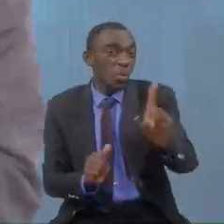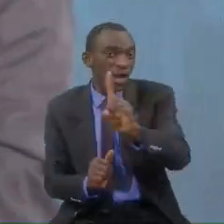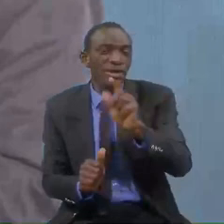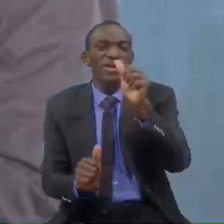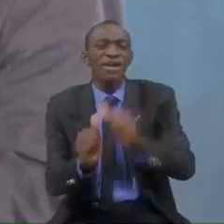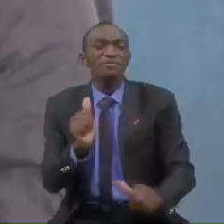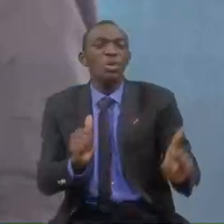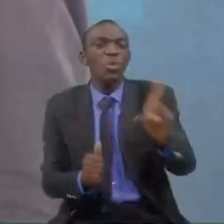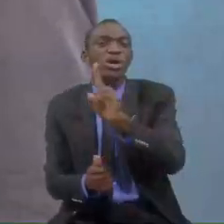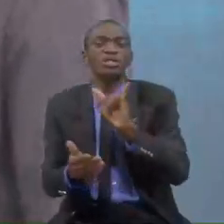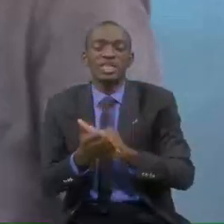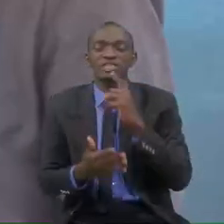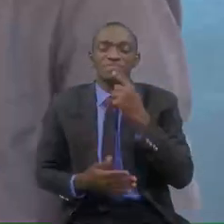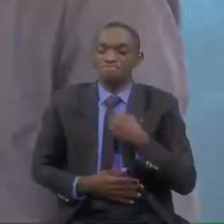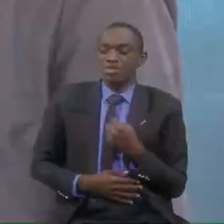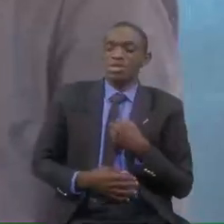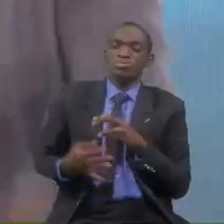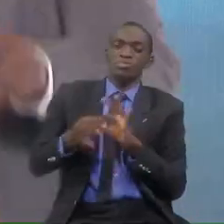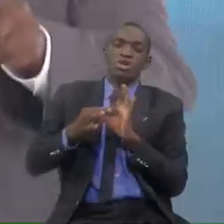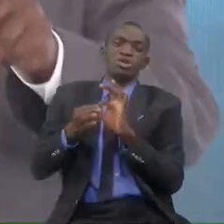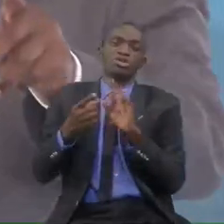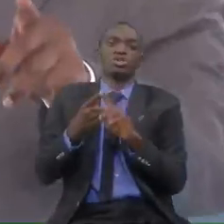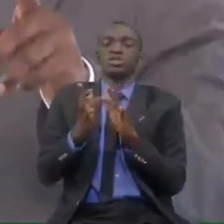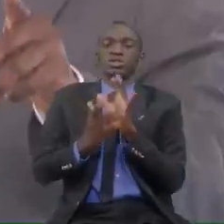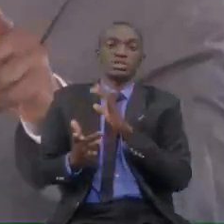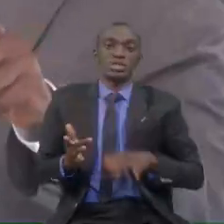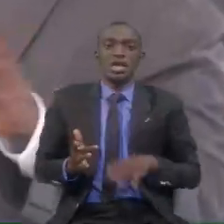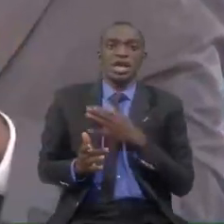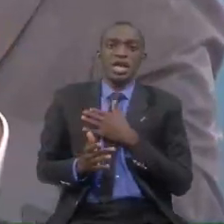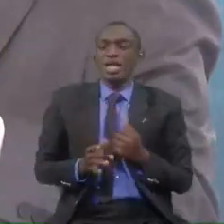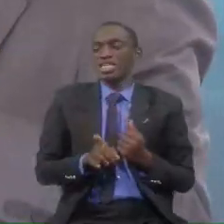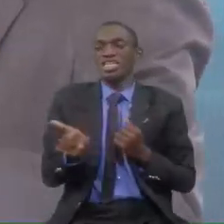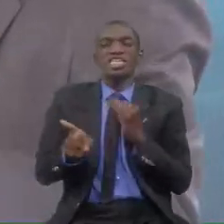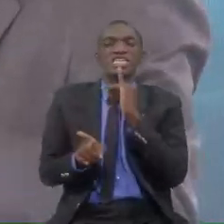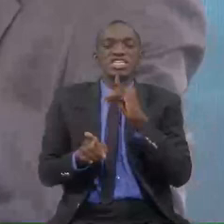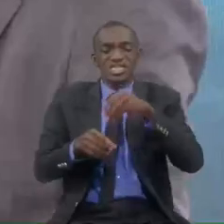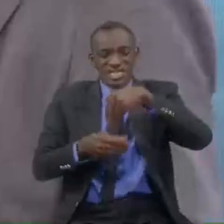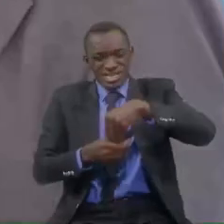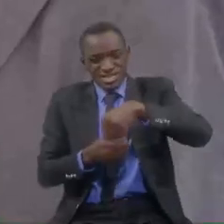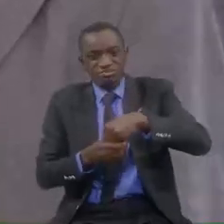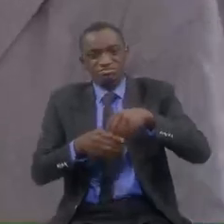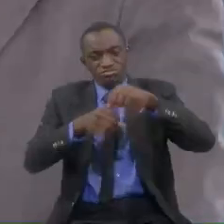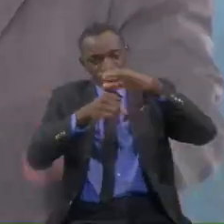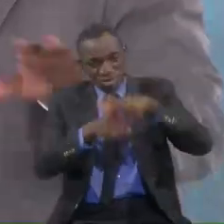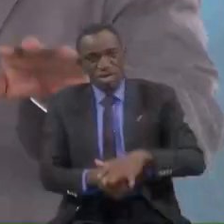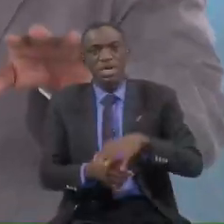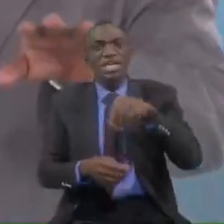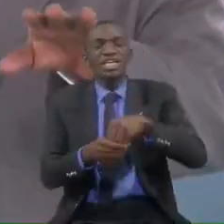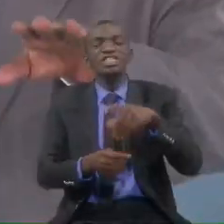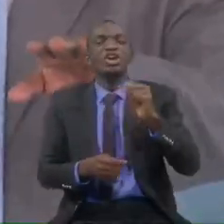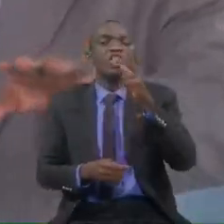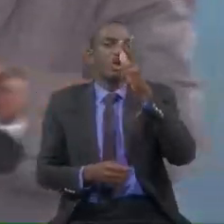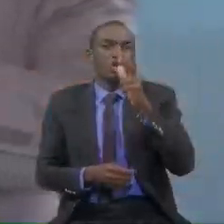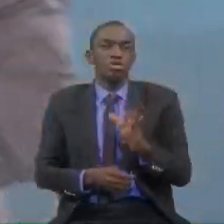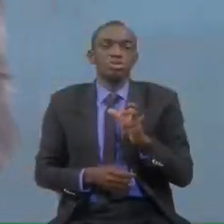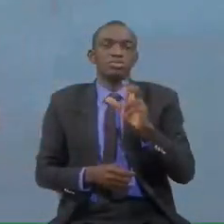qui professent être dans le Seigneur et qui ne sont pas dans la corruption du monde. Mais moi, je suis rempli